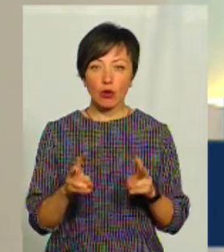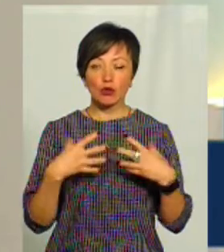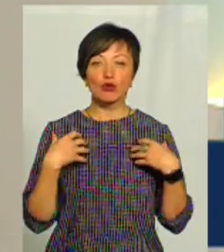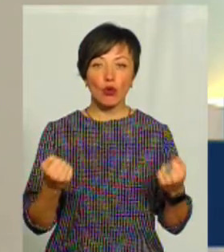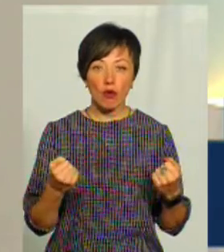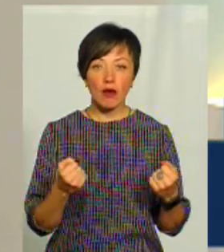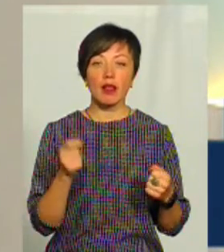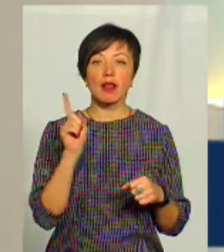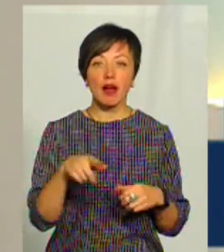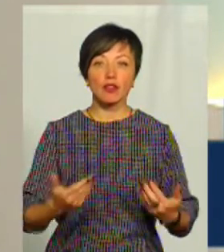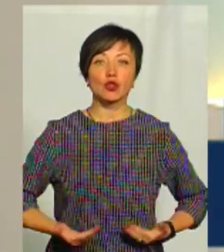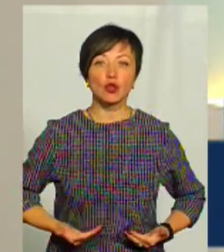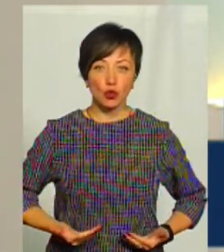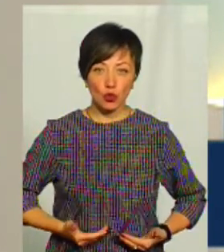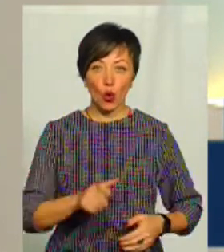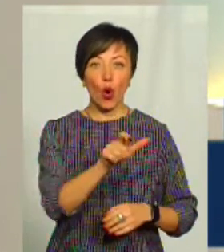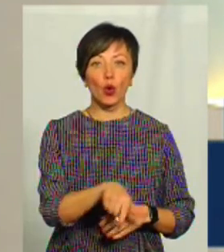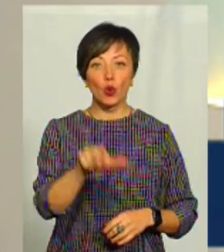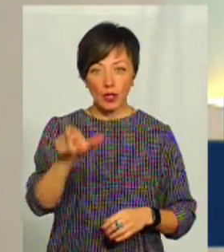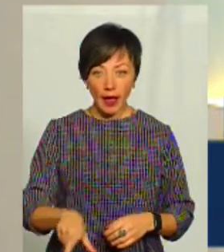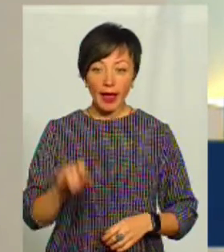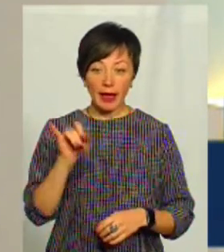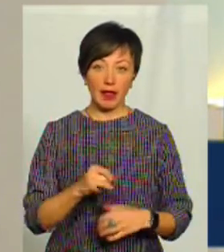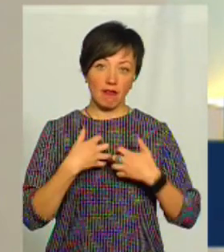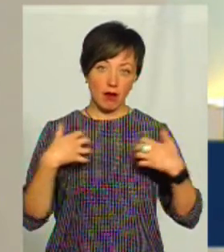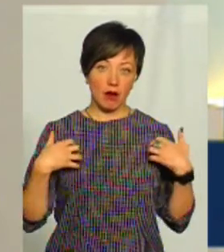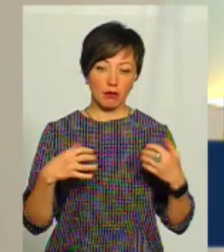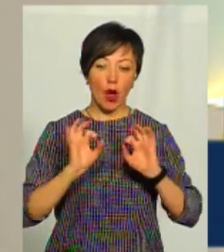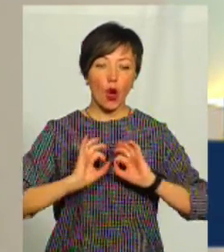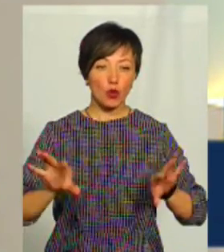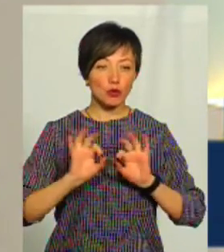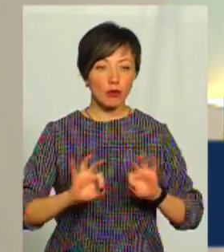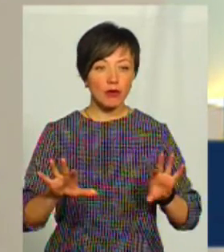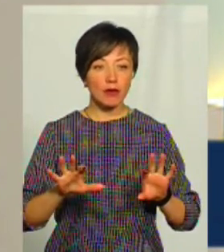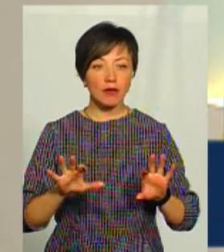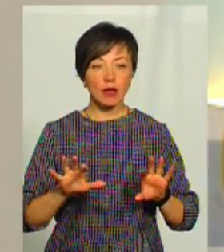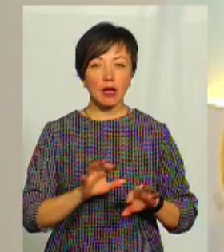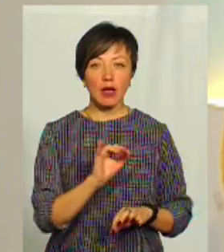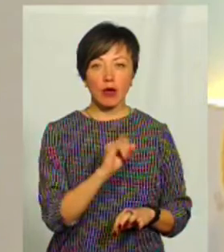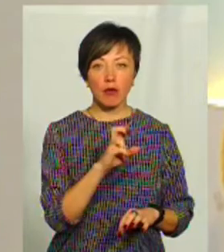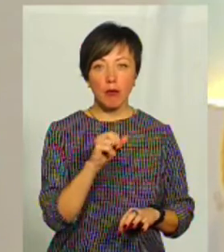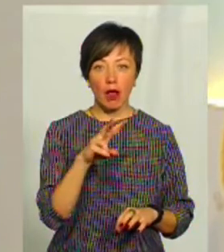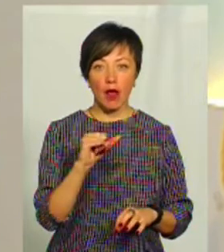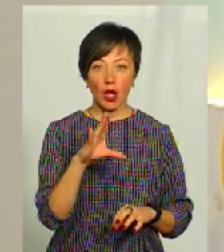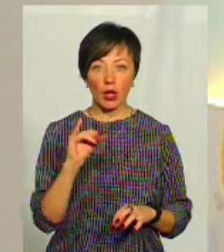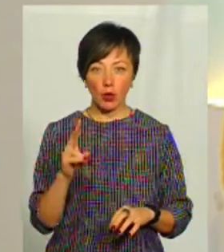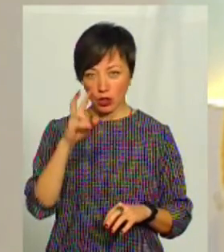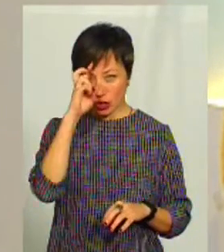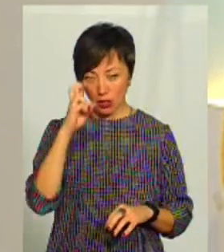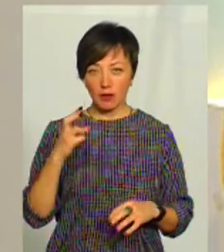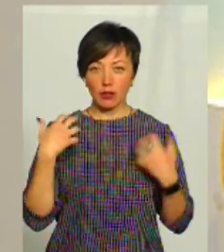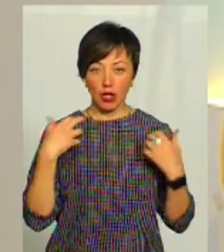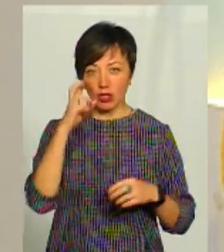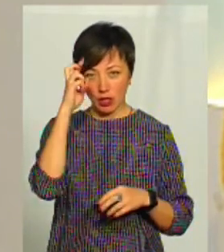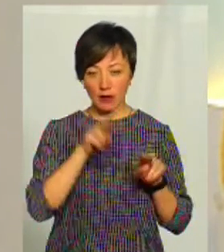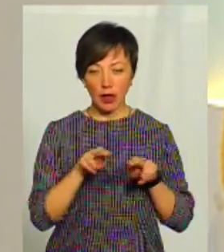загрожують здоров'ю та навіть життю людей та тварин. Про це нам розповіли Ігор Баланюк, начальник управління